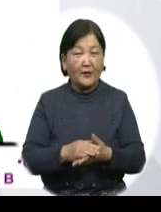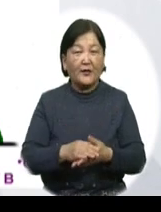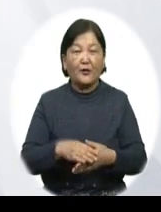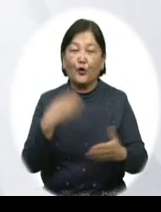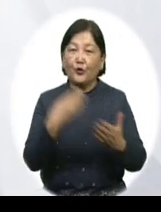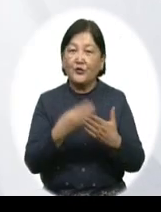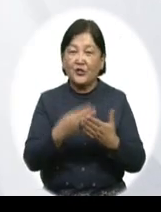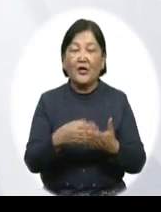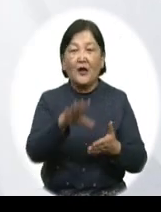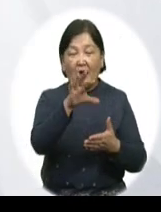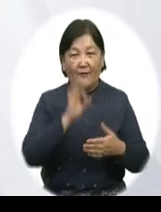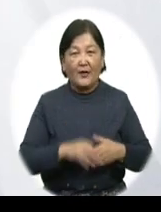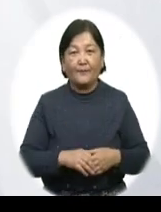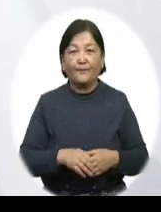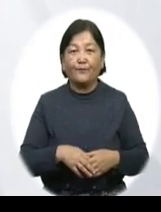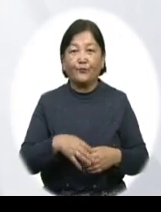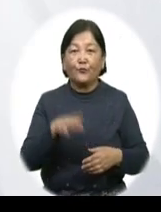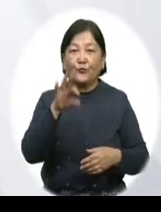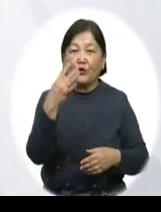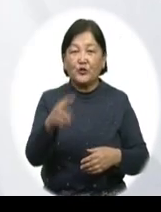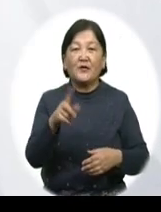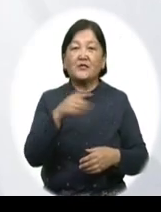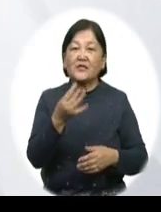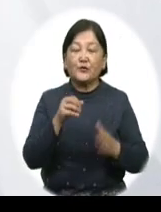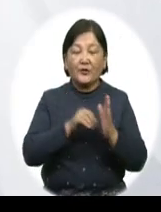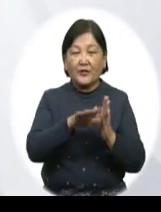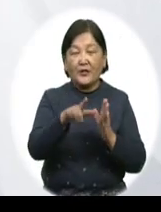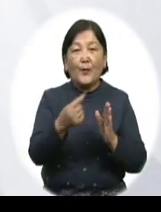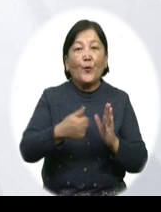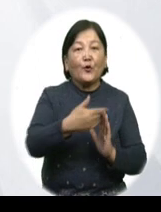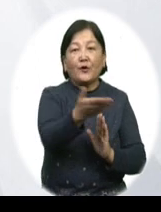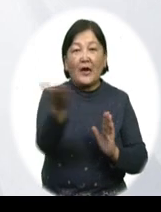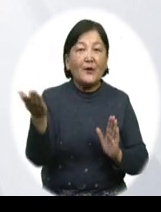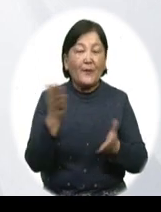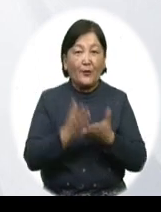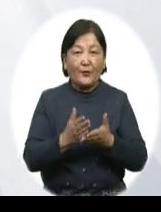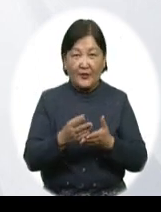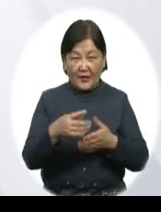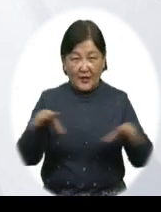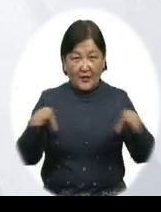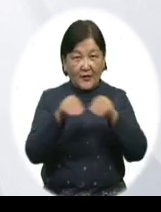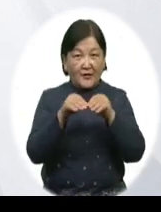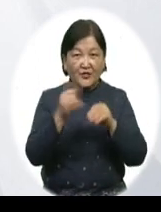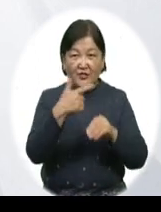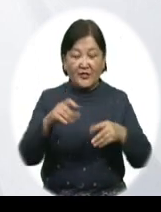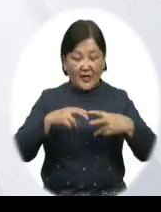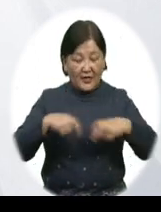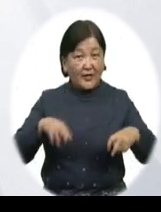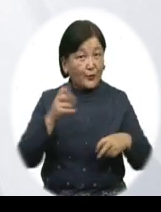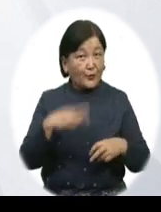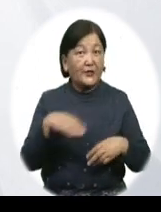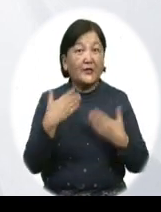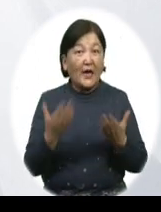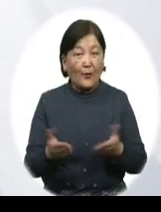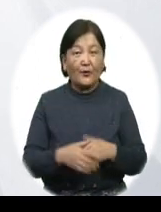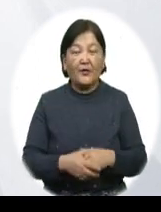тодорхой жишээ аав. Жишээлбэл бол төсвийн зарцуулалтын бодлого хэр зэрэг үр ашигтай явагдаж байна вэ гэдэг дээр шинжилгээ хий. За тэхийн